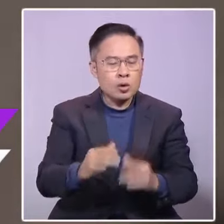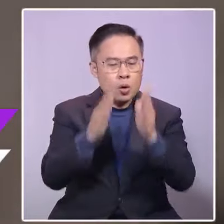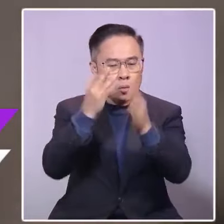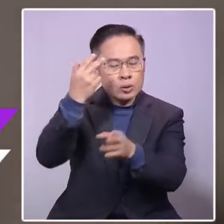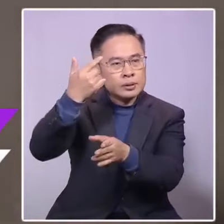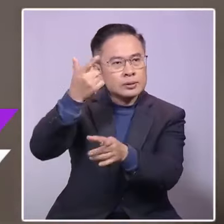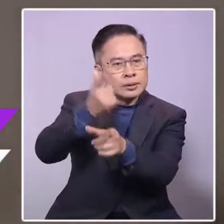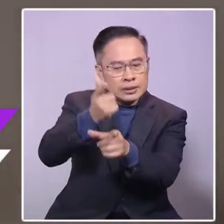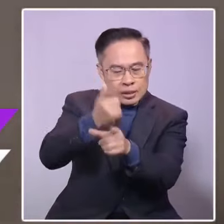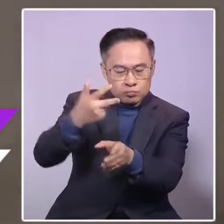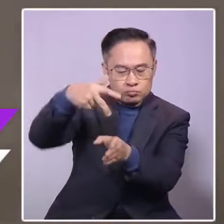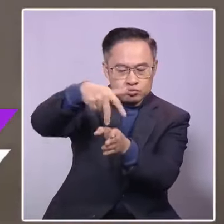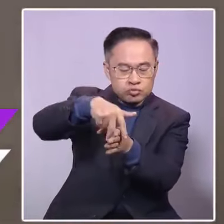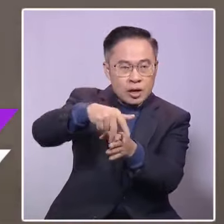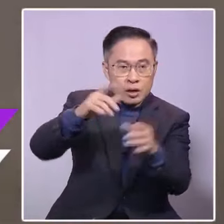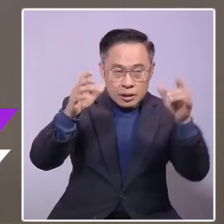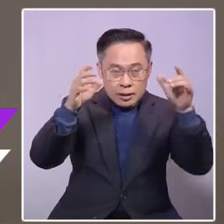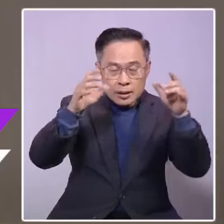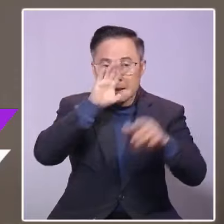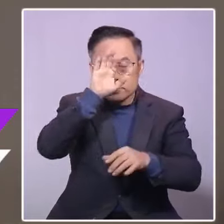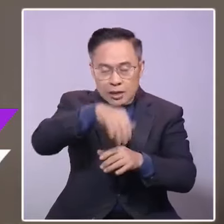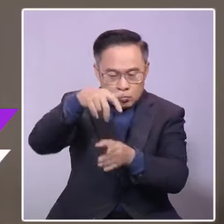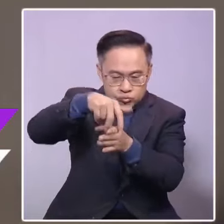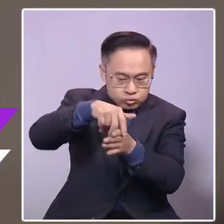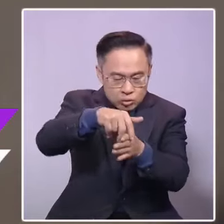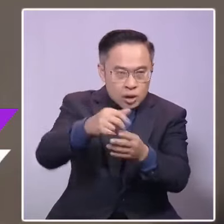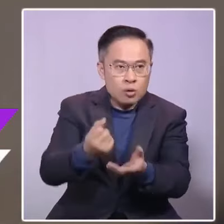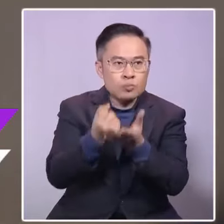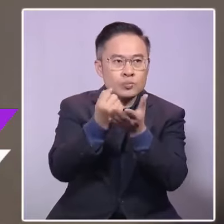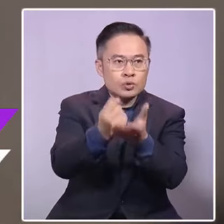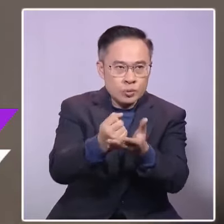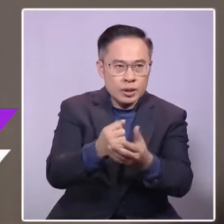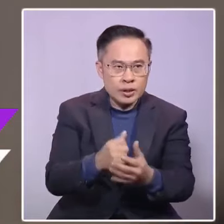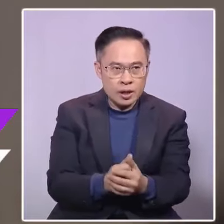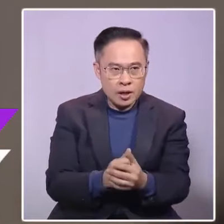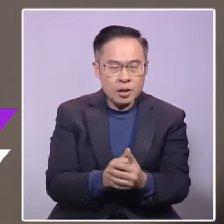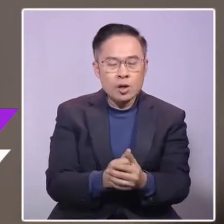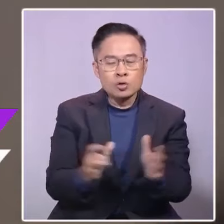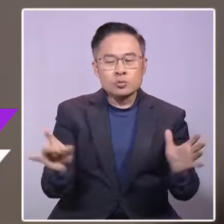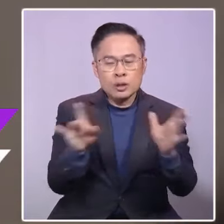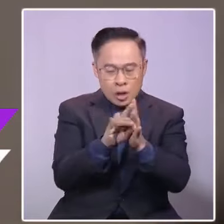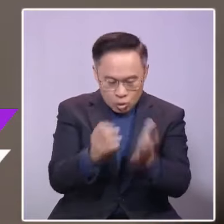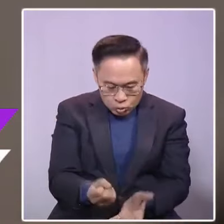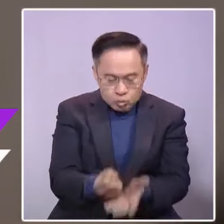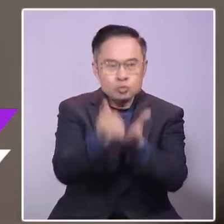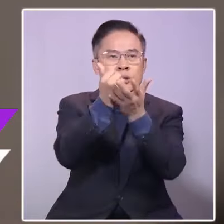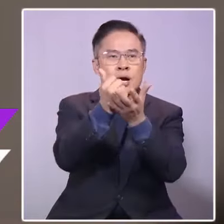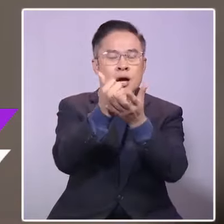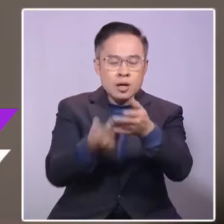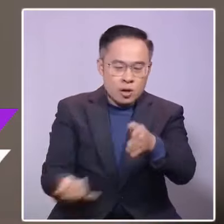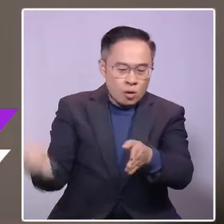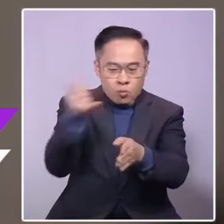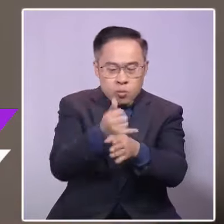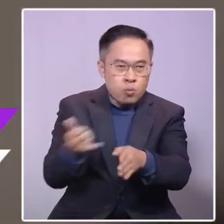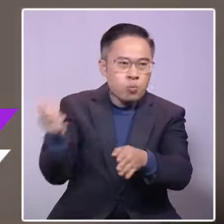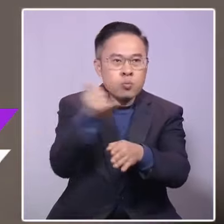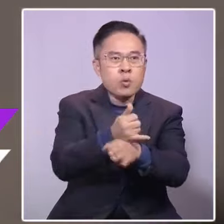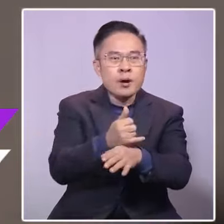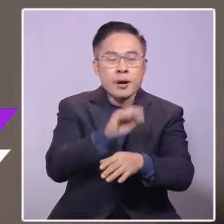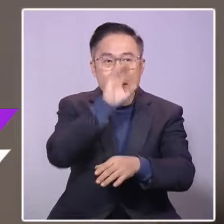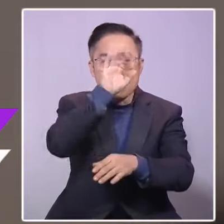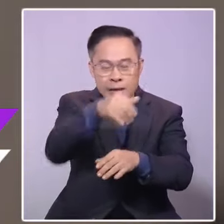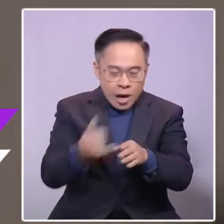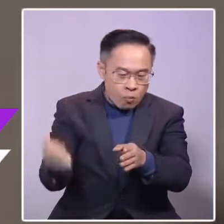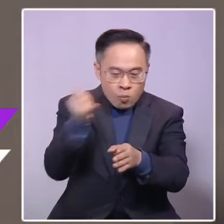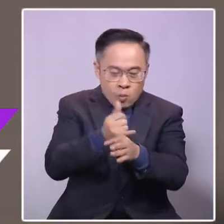ยนะฮะนำนักท่องเที่ยวที่ติดอยู่กลางแม่น้ำเนี่ยนะฮะขึ้นฝั่งนะครับได้อย่างปลอดภัยนะครับเราก็จะเห็นว่านักท่องเที่ยว